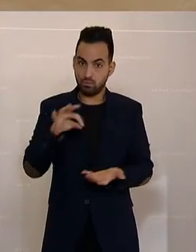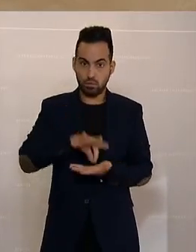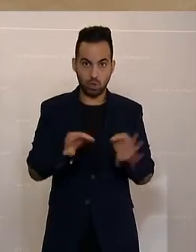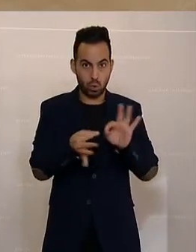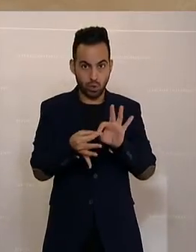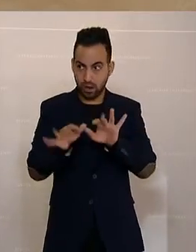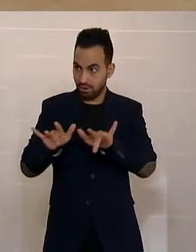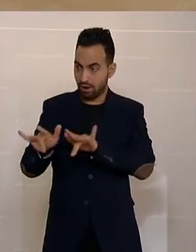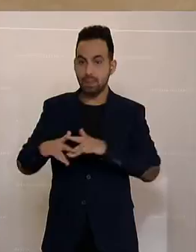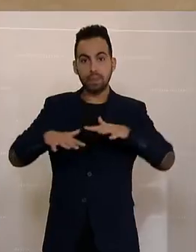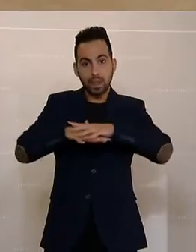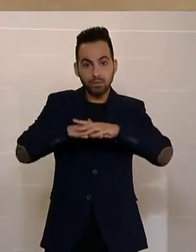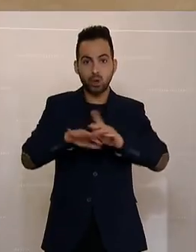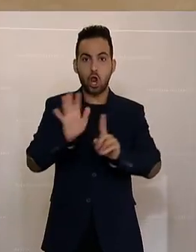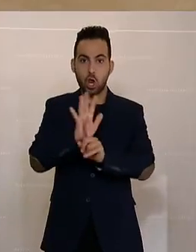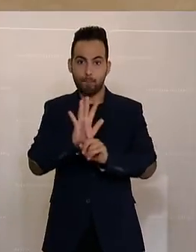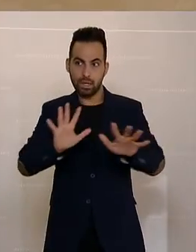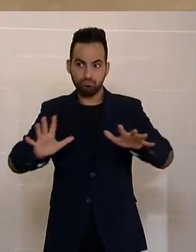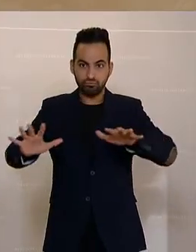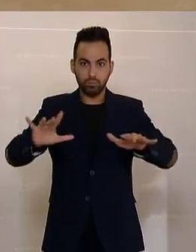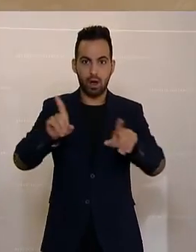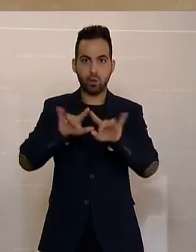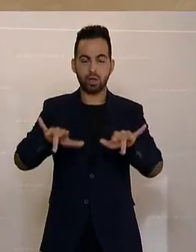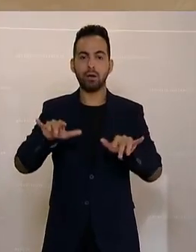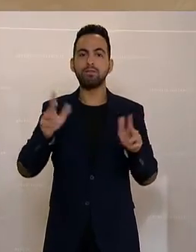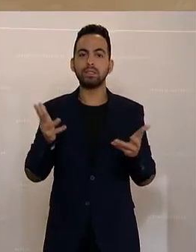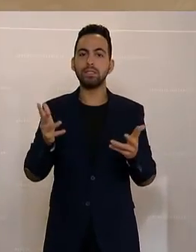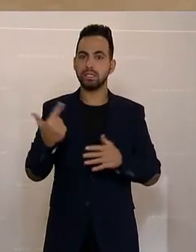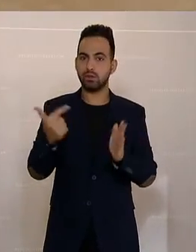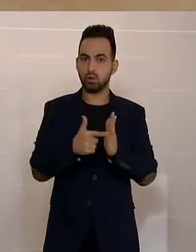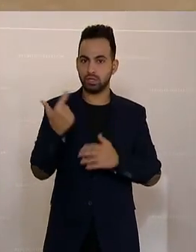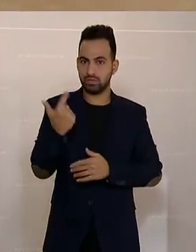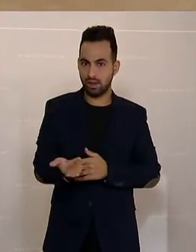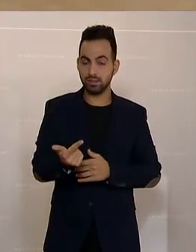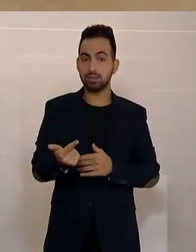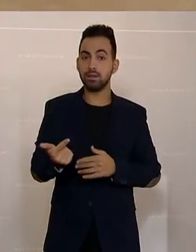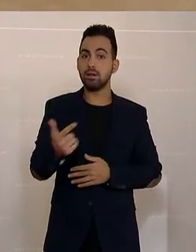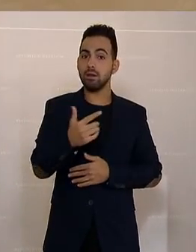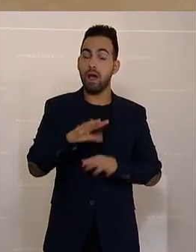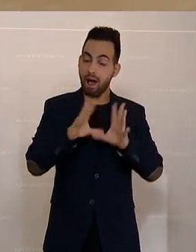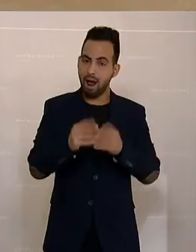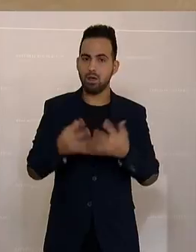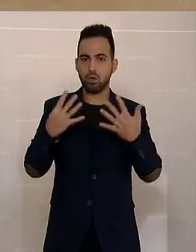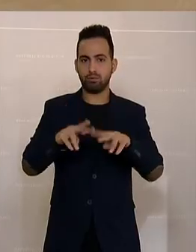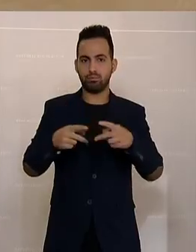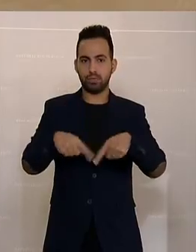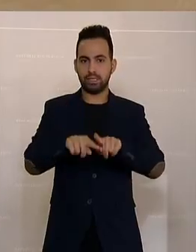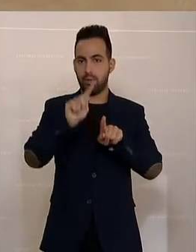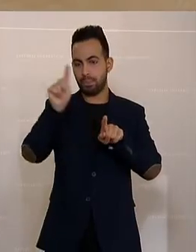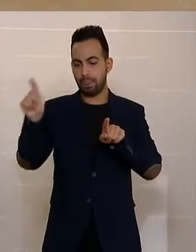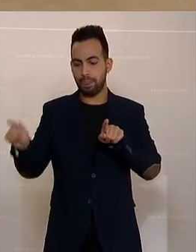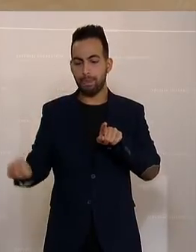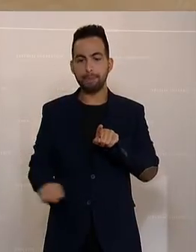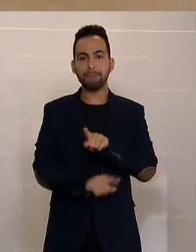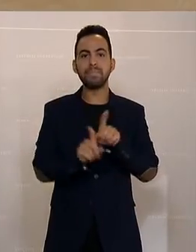es ist Networking, Lobbying. Sie müssen, Sie haben 2020 in allen neuen Bundesländern eigentlich